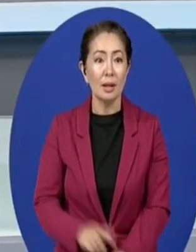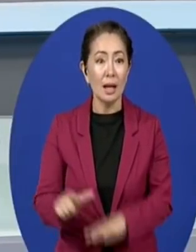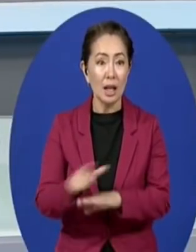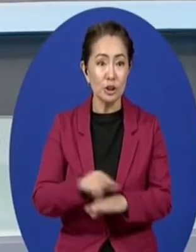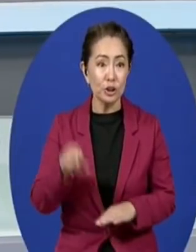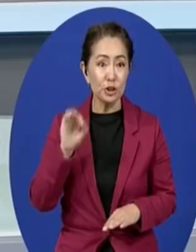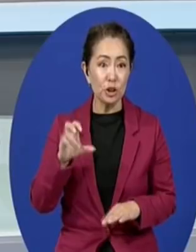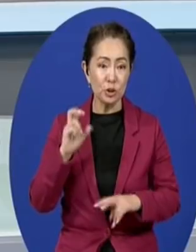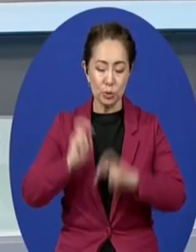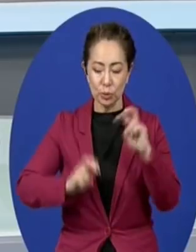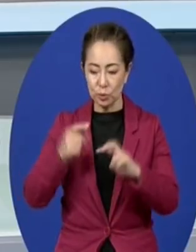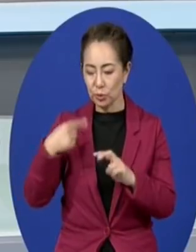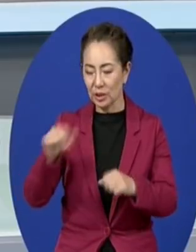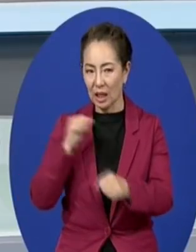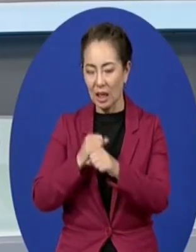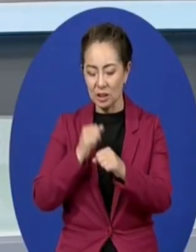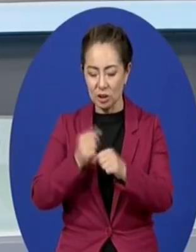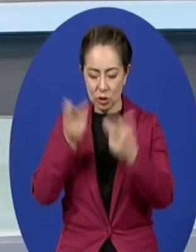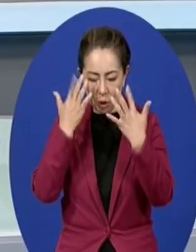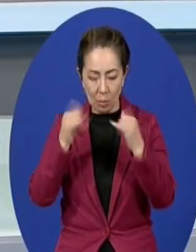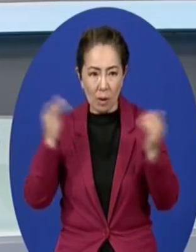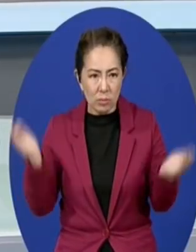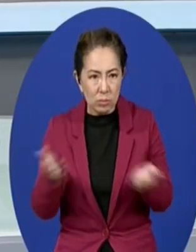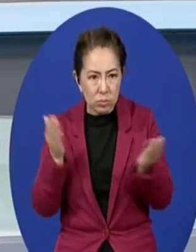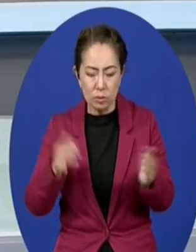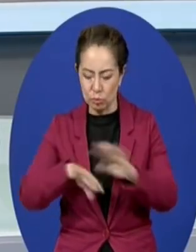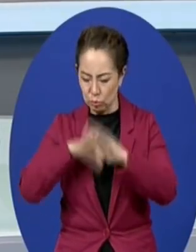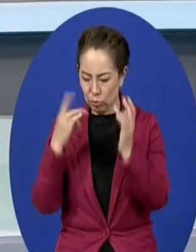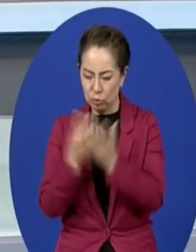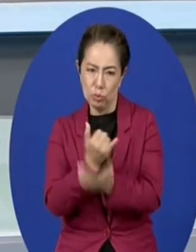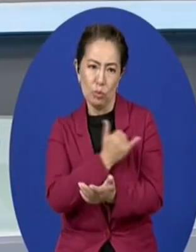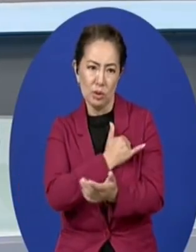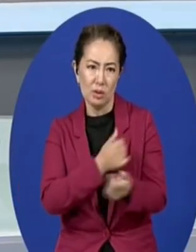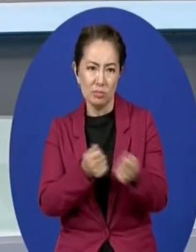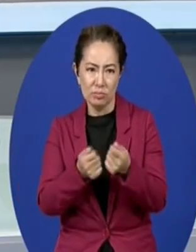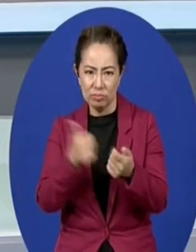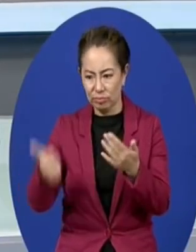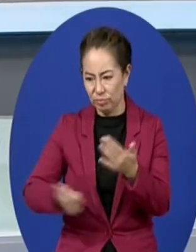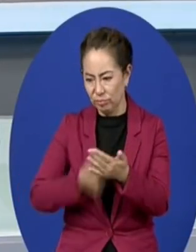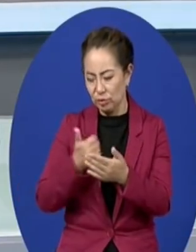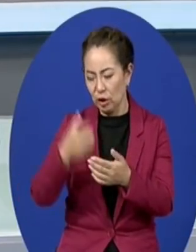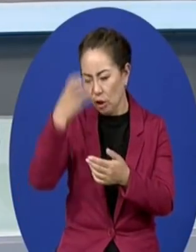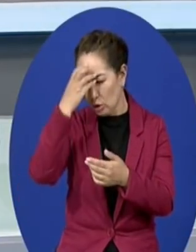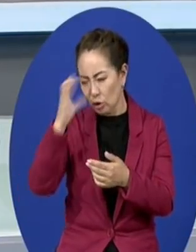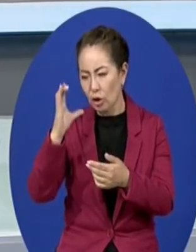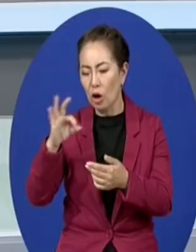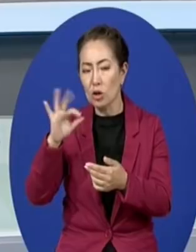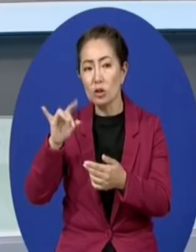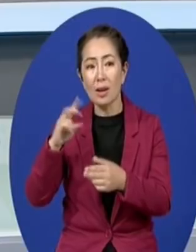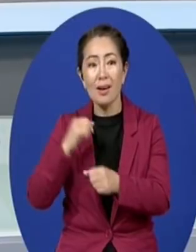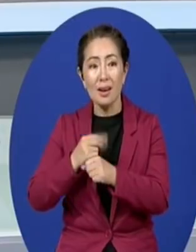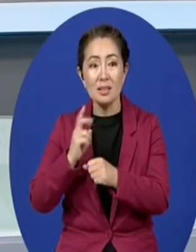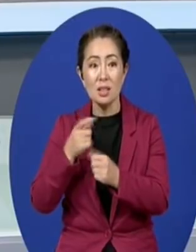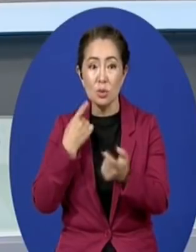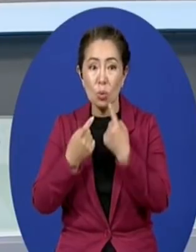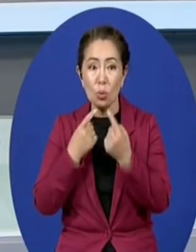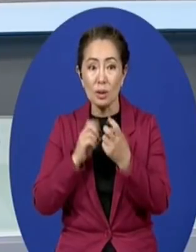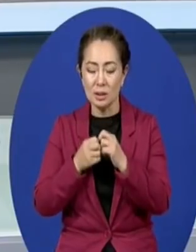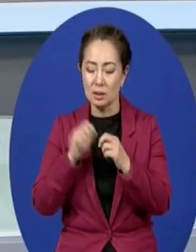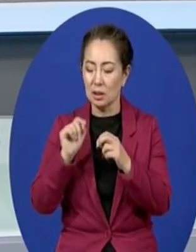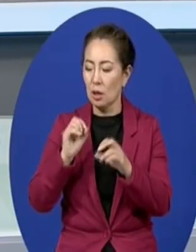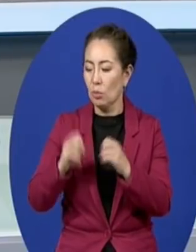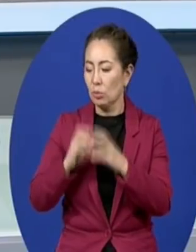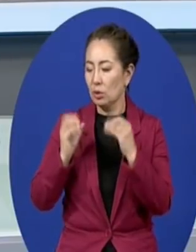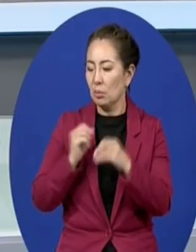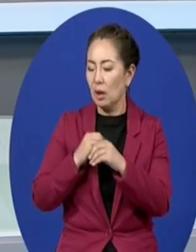Газрын тос боловсруулах үйлдвэрийн ажлыг зохион байгуулах за нэгдсэн удирдлагаар хангах чиглэлээр өнөөдөр төрийн ордны ажлын хэсгийг хурлууллаа. Өнөөдрийн байдлаар одоо бүтээн байгуулалтын